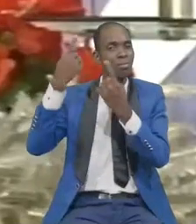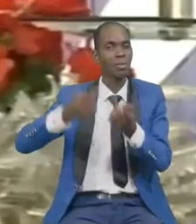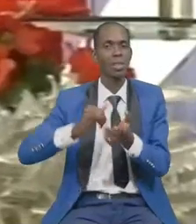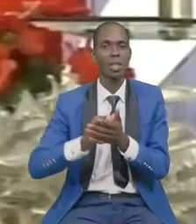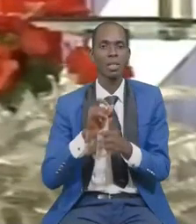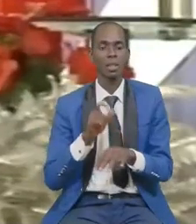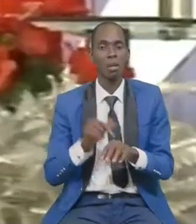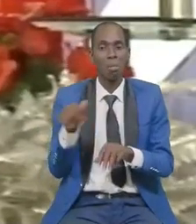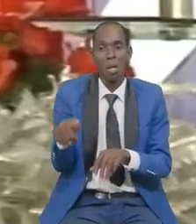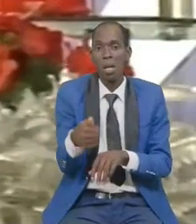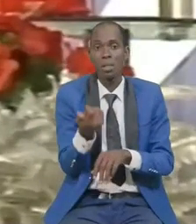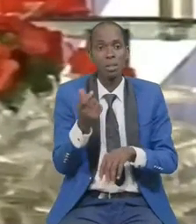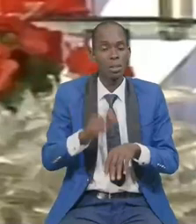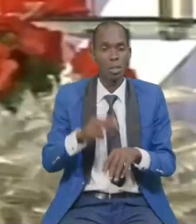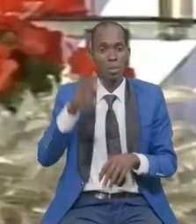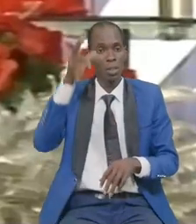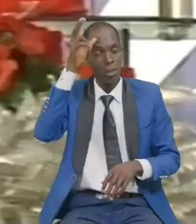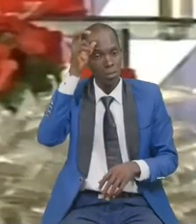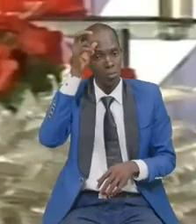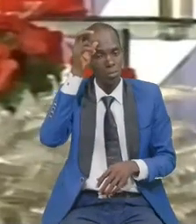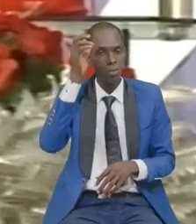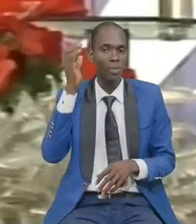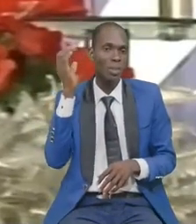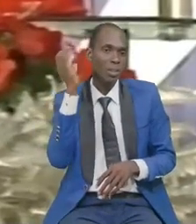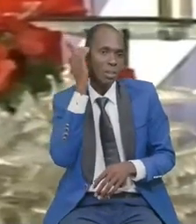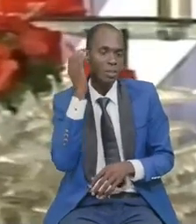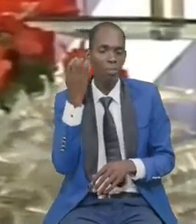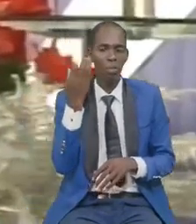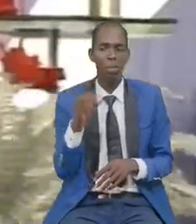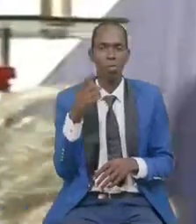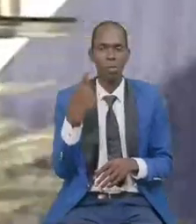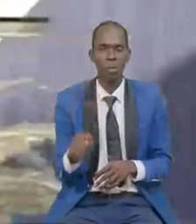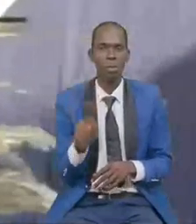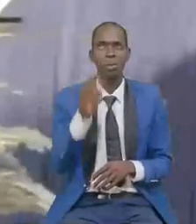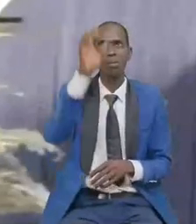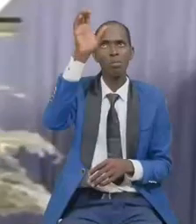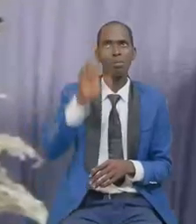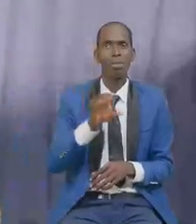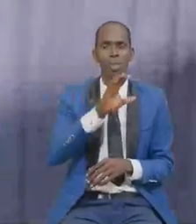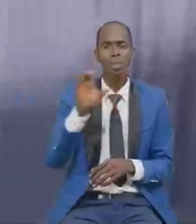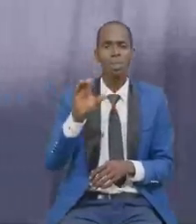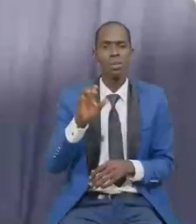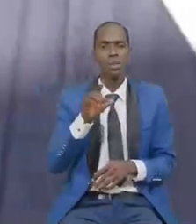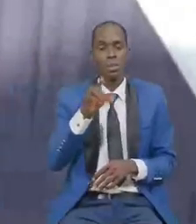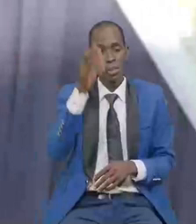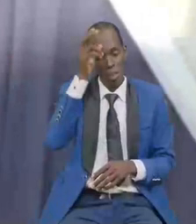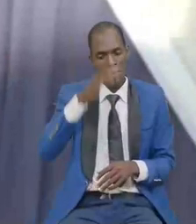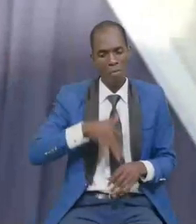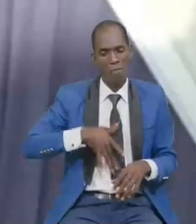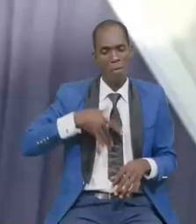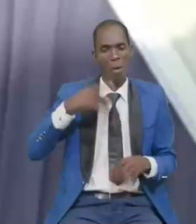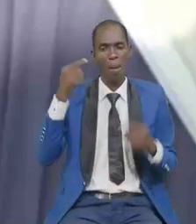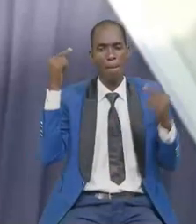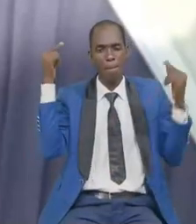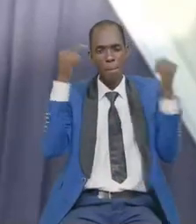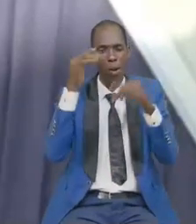fois que Satan entend parler de la croix, il sent la douleur dans la tête. Pas